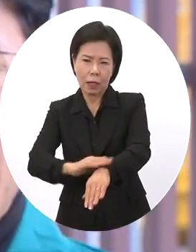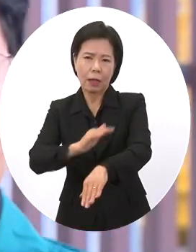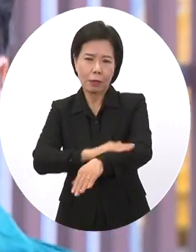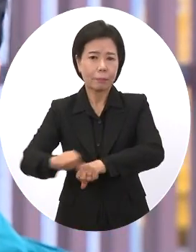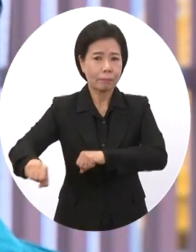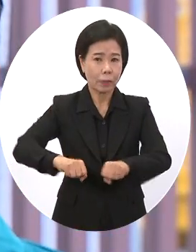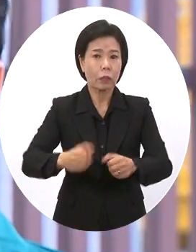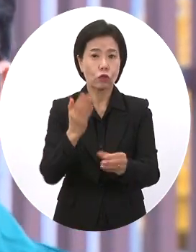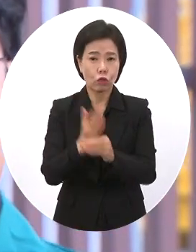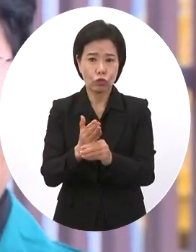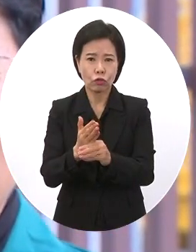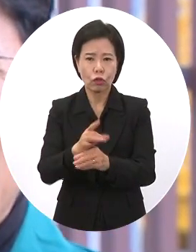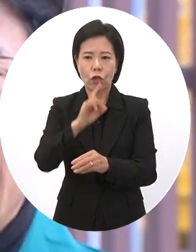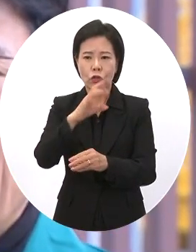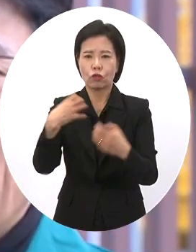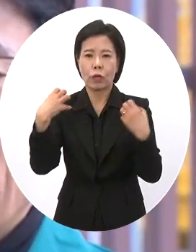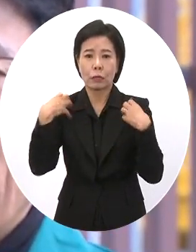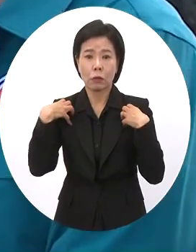기하고 있는데요.